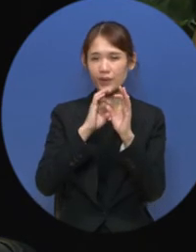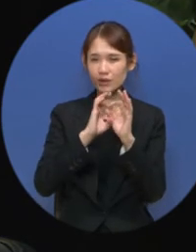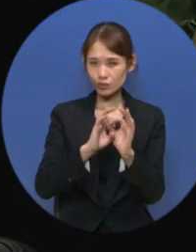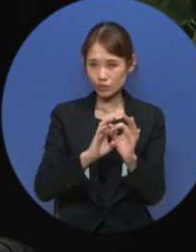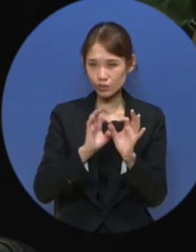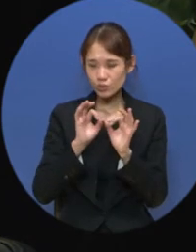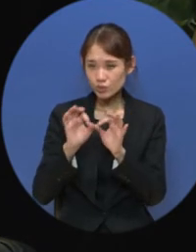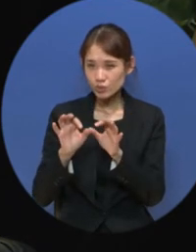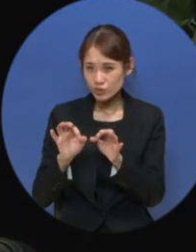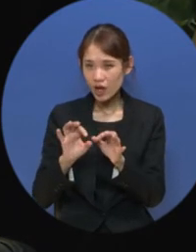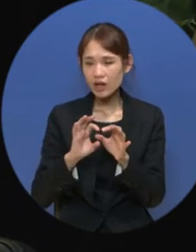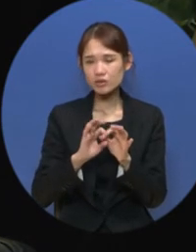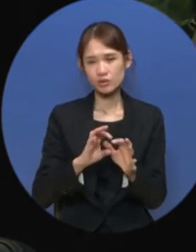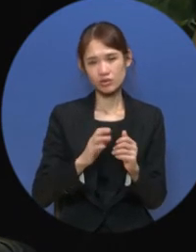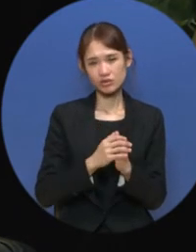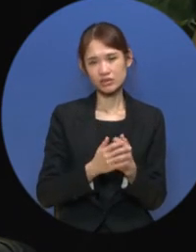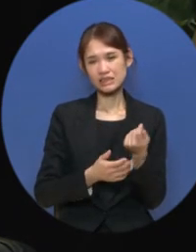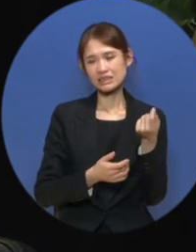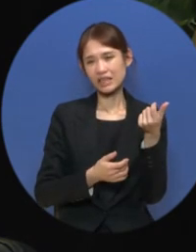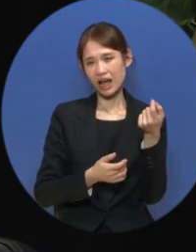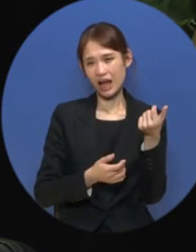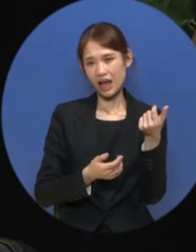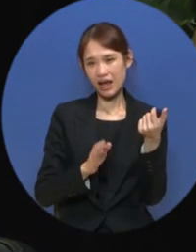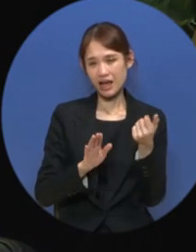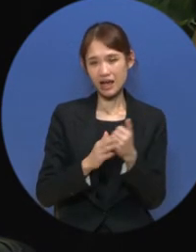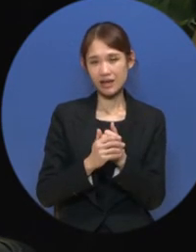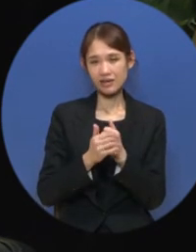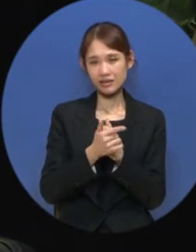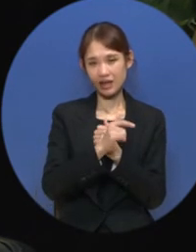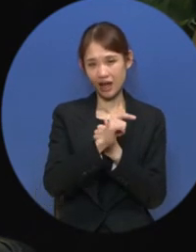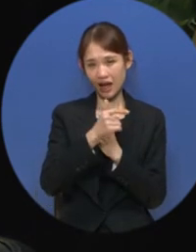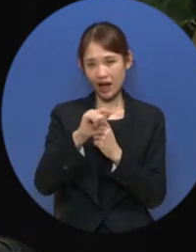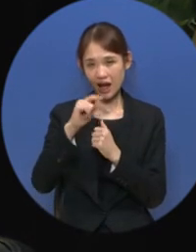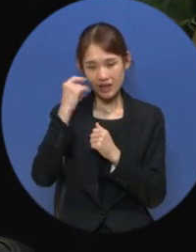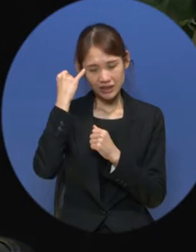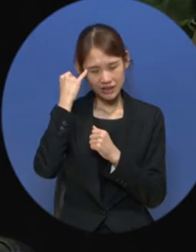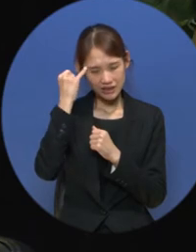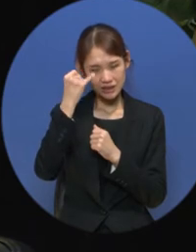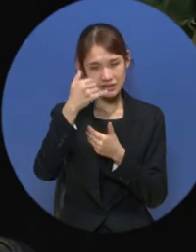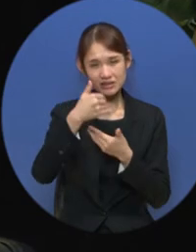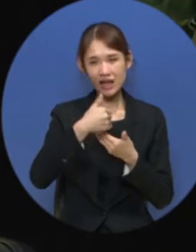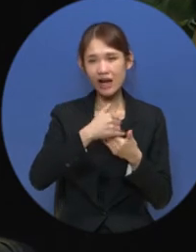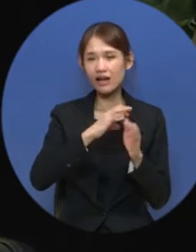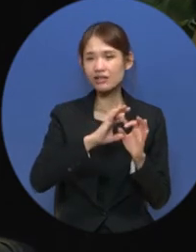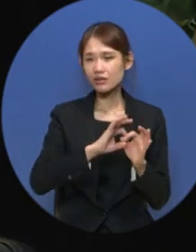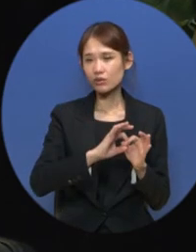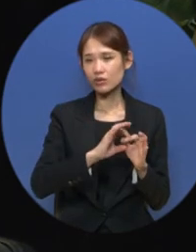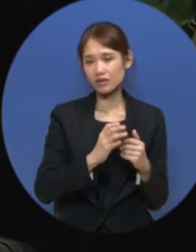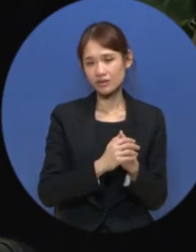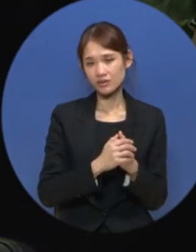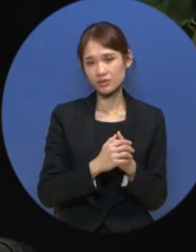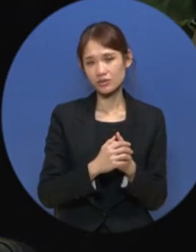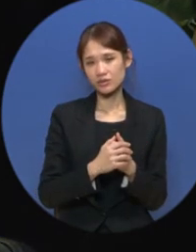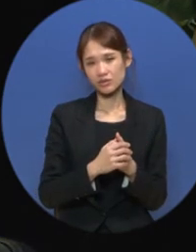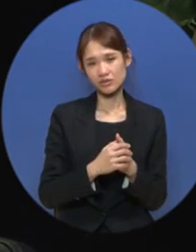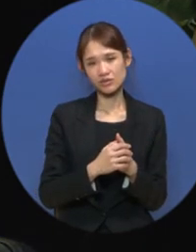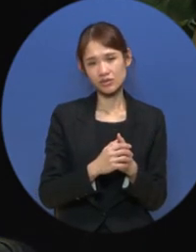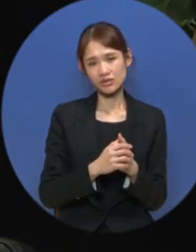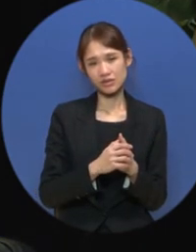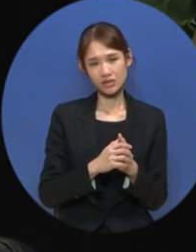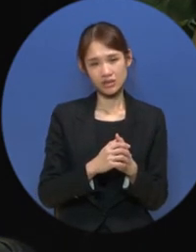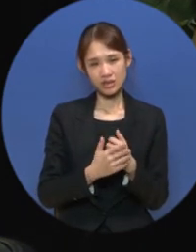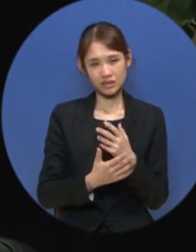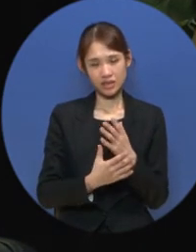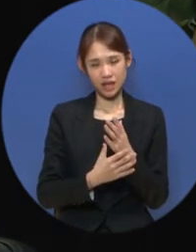투자를 하면서 좀 소량이지만은 그 좀 다양한 아이템들로 제안을 해서 하나의 어떤 완벽한